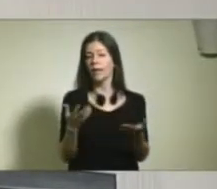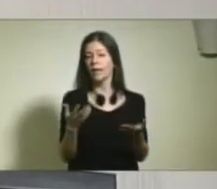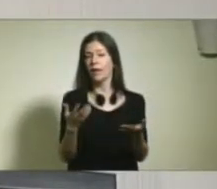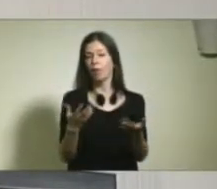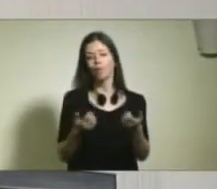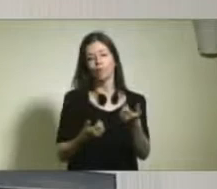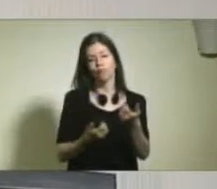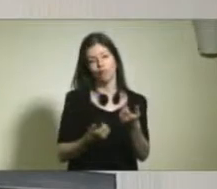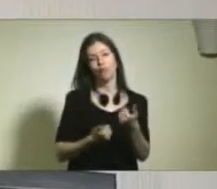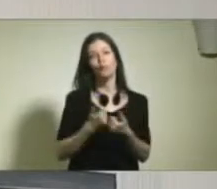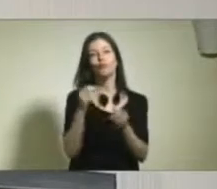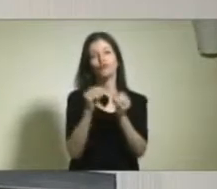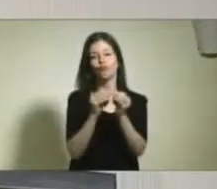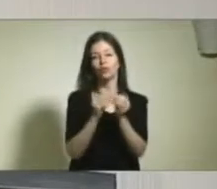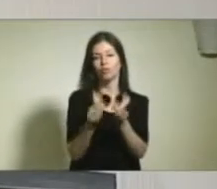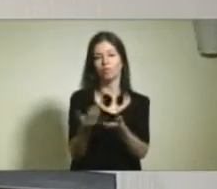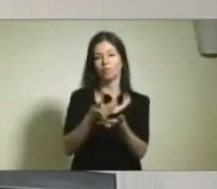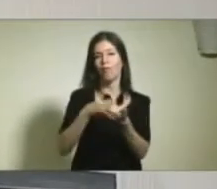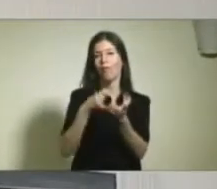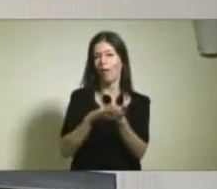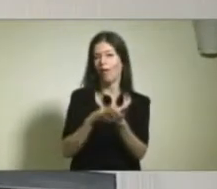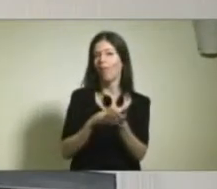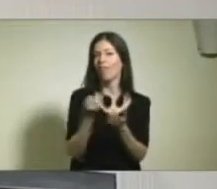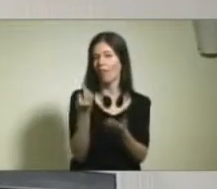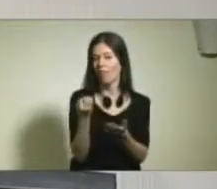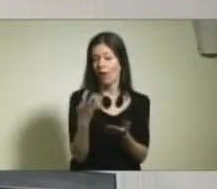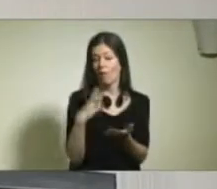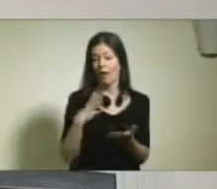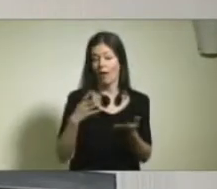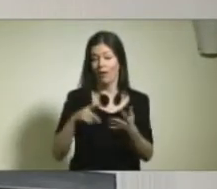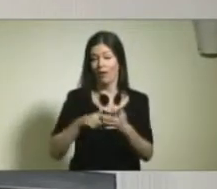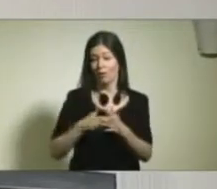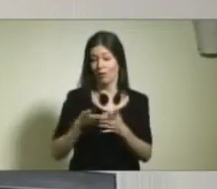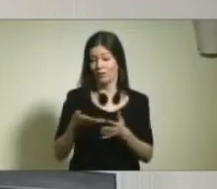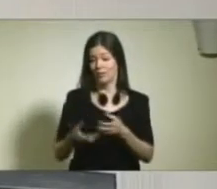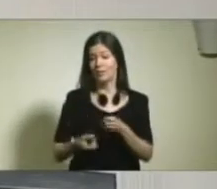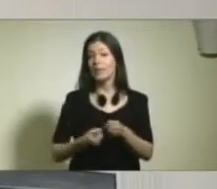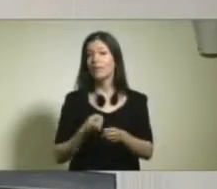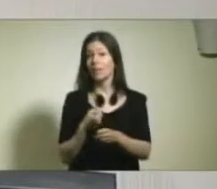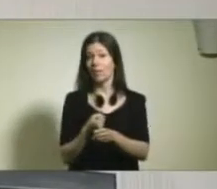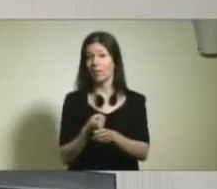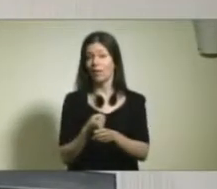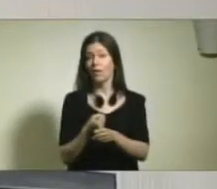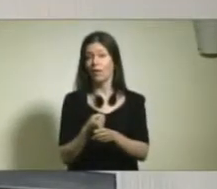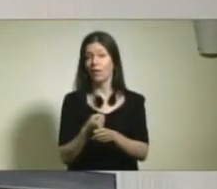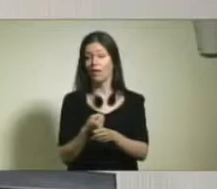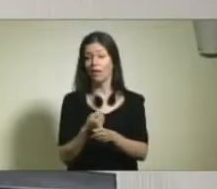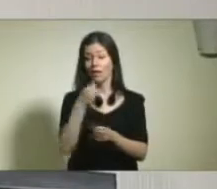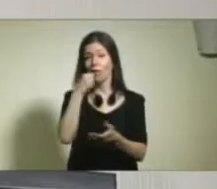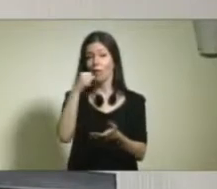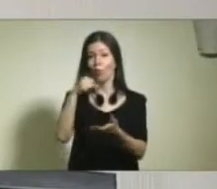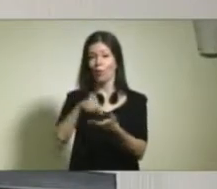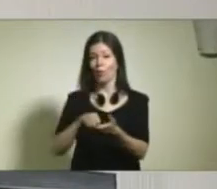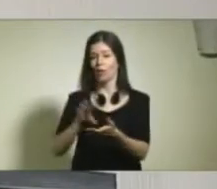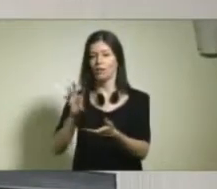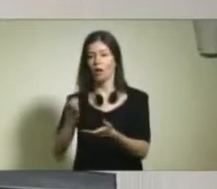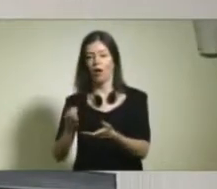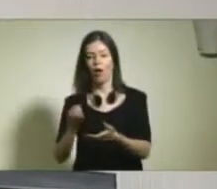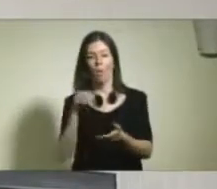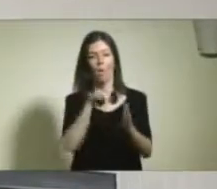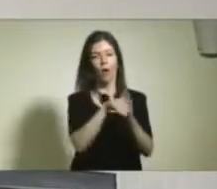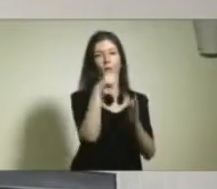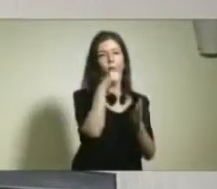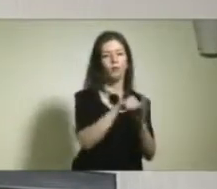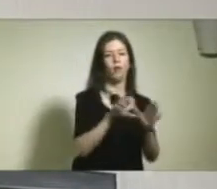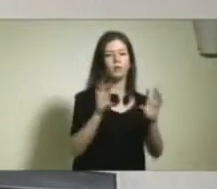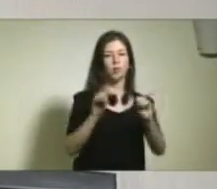producteur du chiffre d'affaires. Et à partir de cette année, c'est 50 la Poste, et le courrier, et 50 la Banque Postale. Donc,